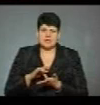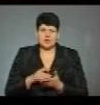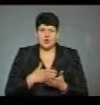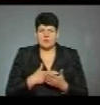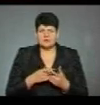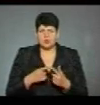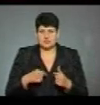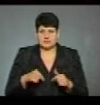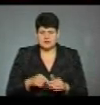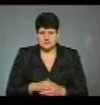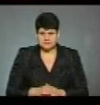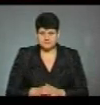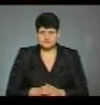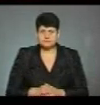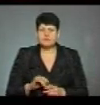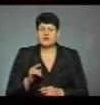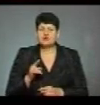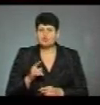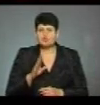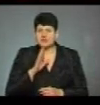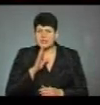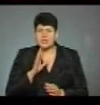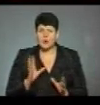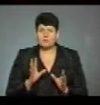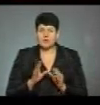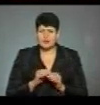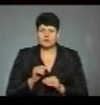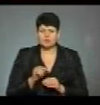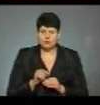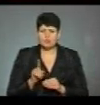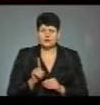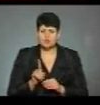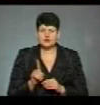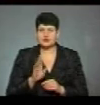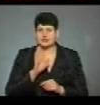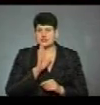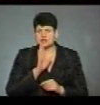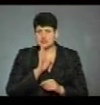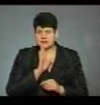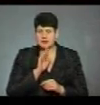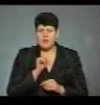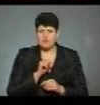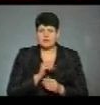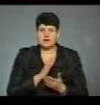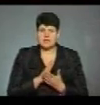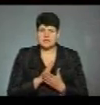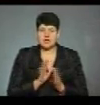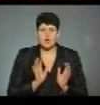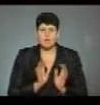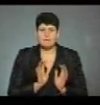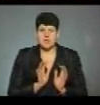Асоціації жінок України «Дія». Чому жінки об'єднують? Тому що чисто символічно, що жінка, вона є